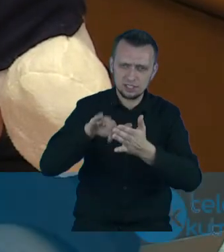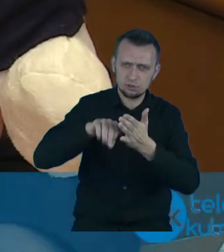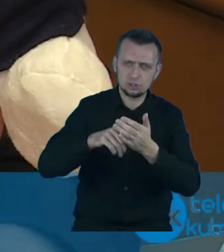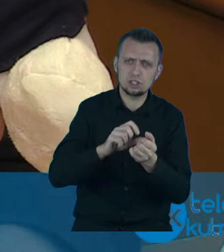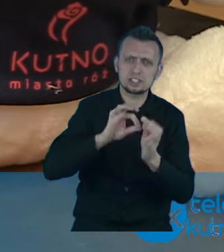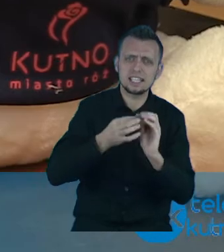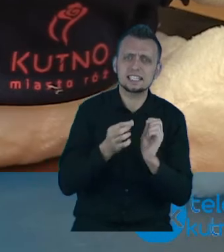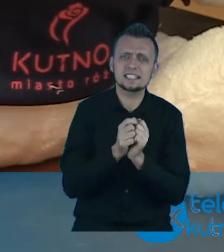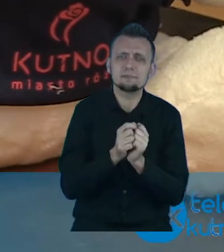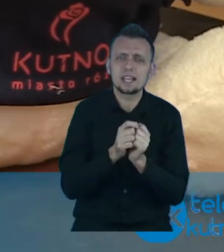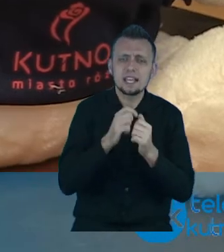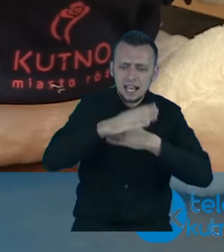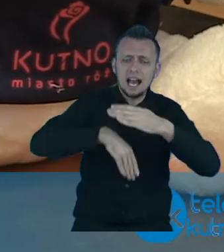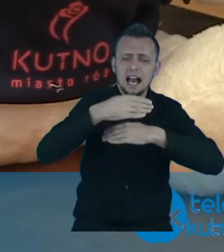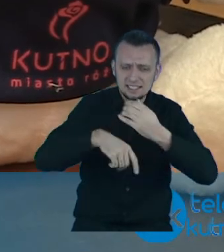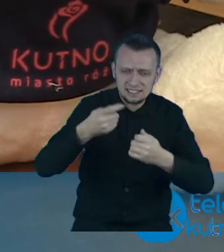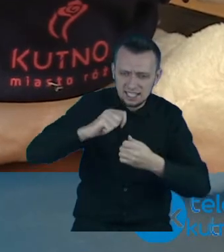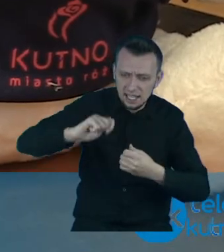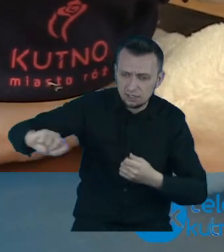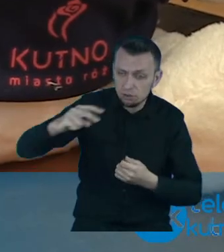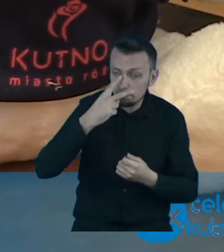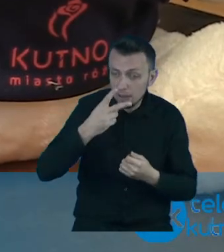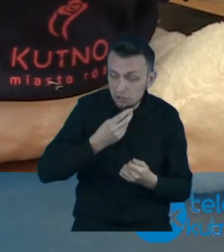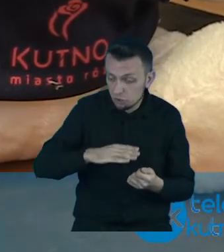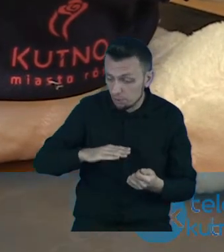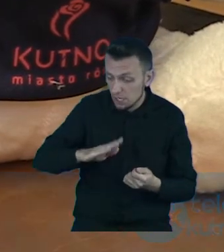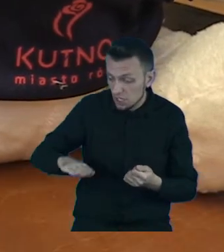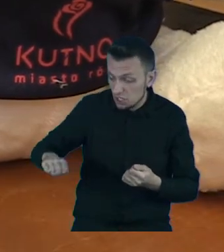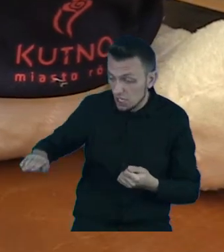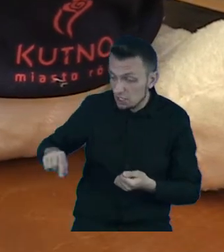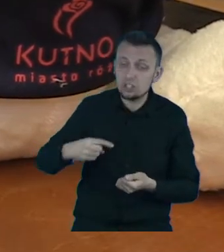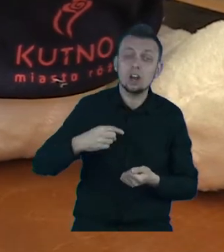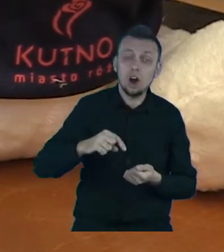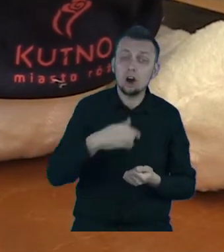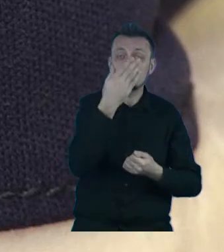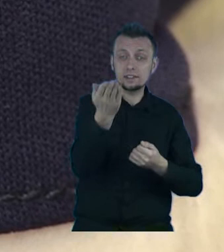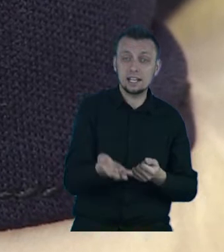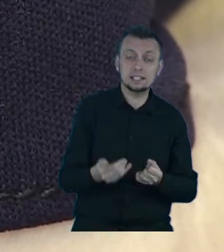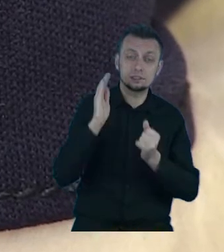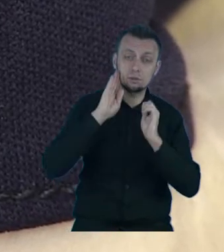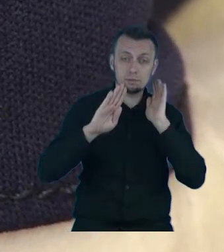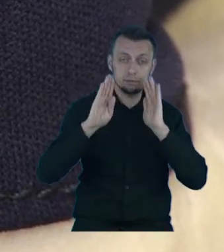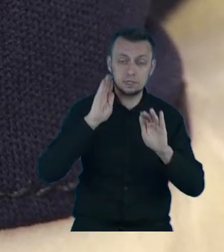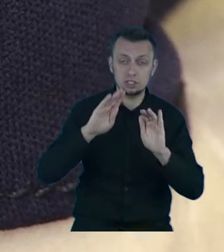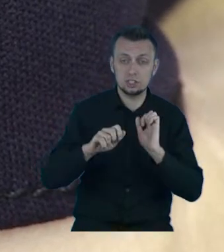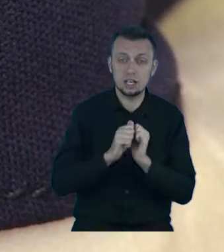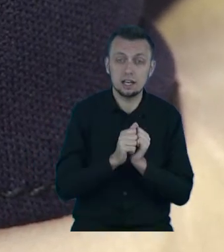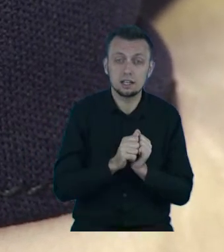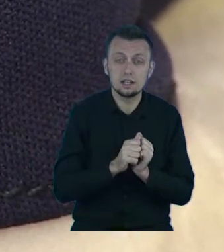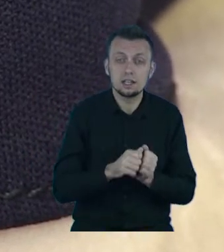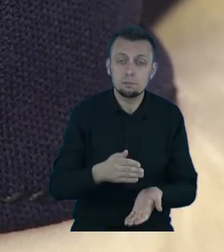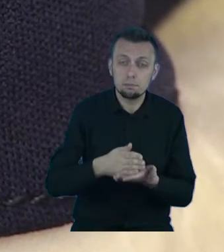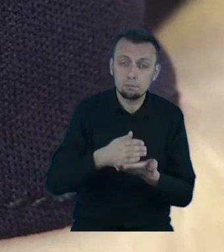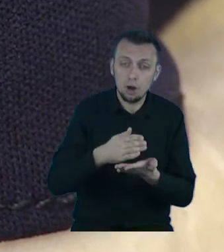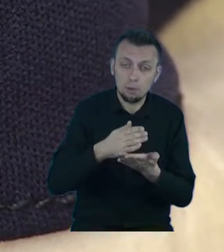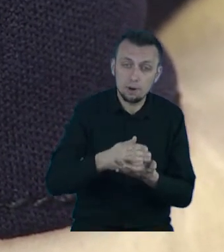miasta Kutno sfinansował zakup 300 maskotek, które znalazły się w posiadaniu kutnowskiej komendy policji. Misie mają być pomocą dla dzieci, które